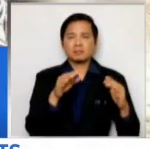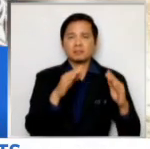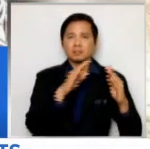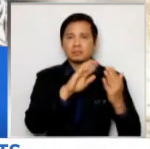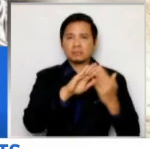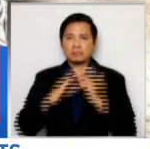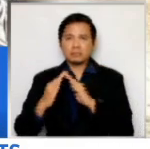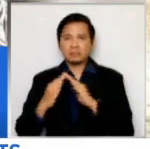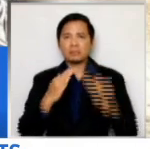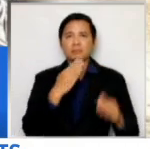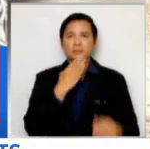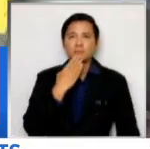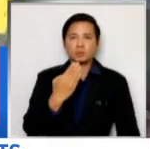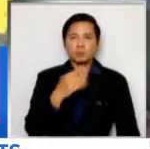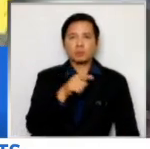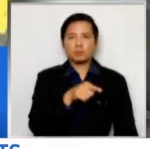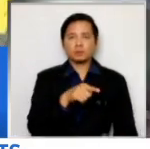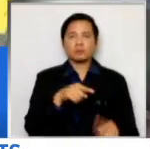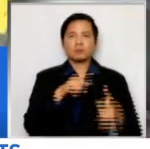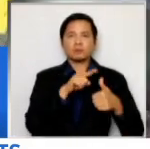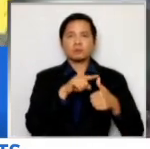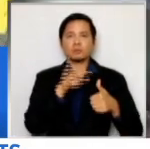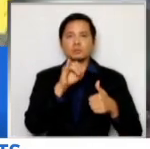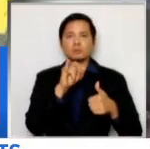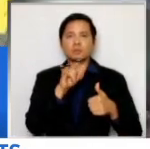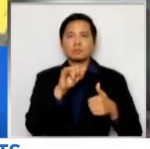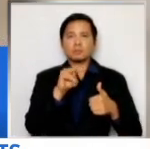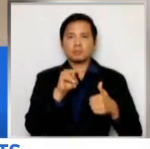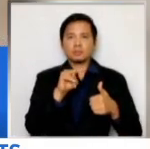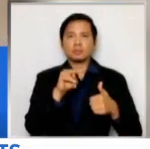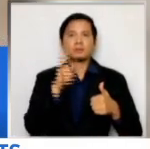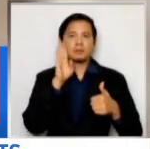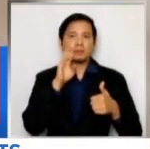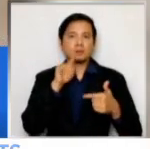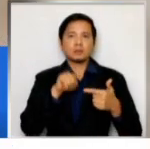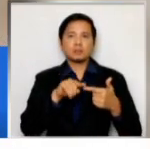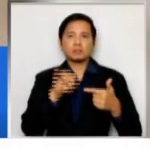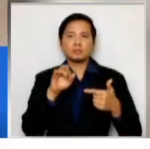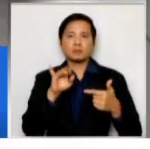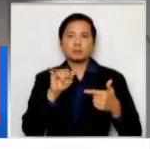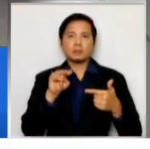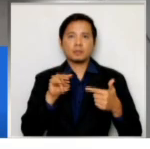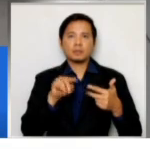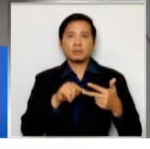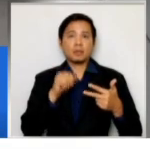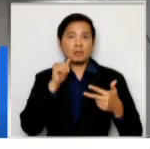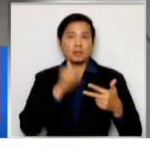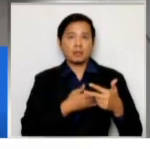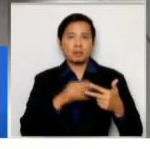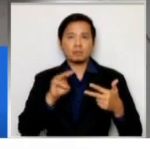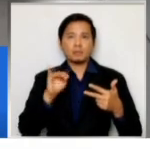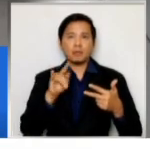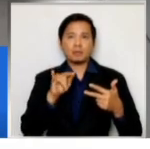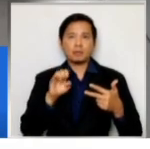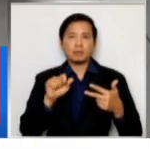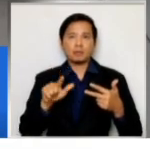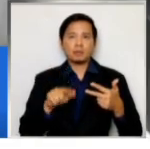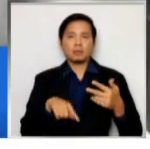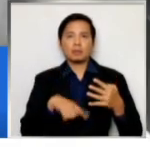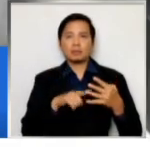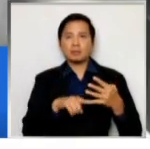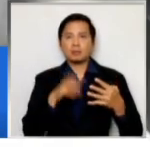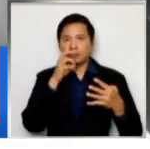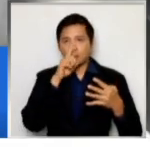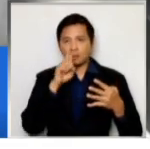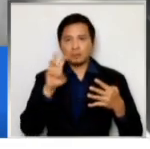mga biktimang sina Jocelyn Nombre, kapatid nitong si Gemma Espinosa, anak ni Gemma na si Michael, at 6 na taong gulang na babaeng apo nito.